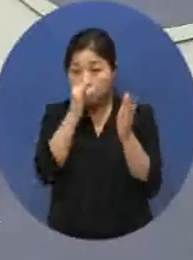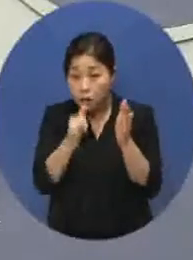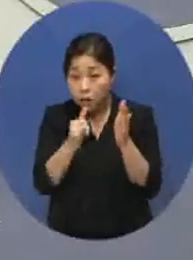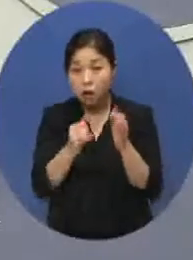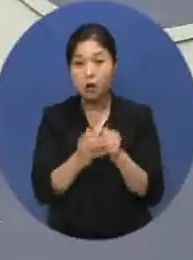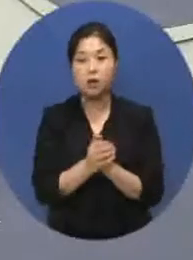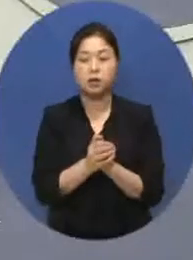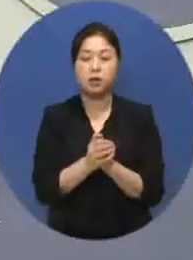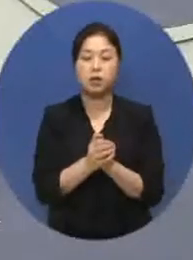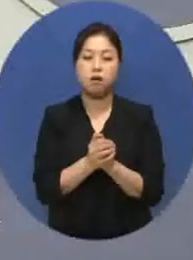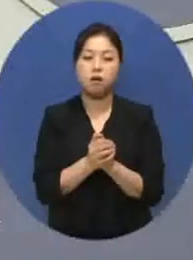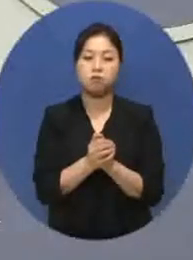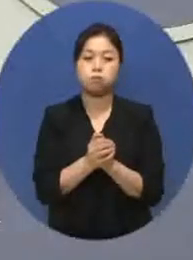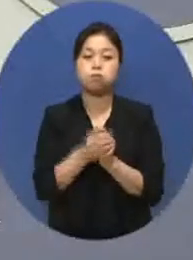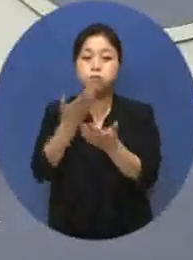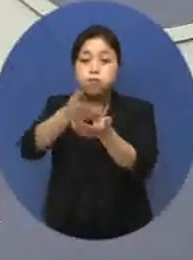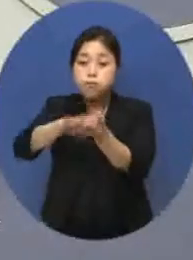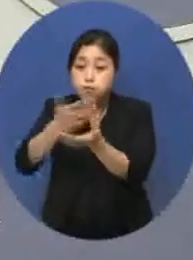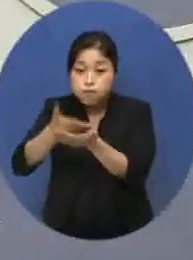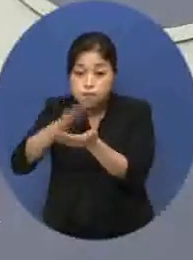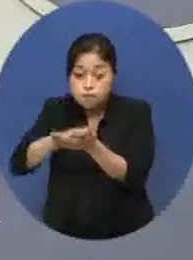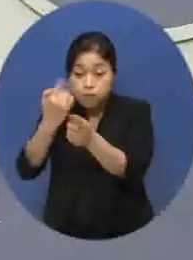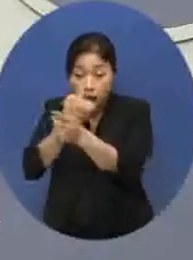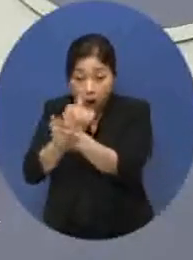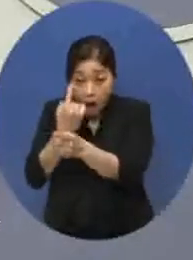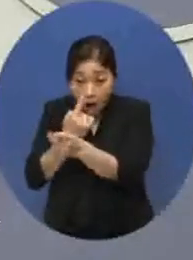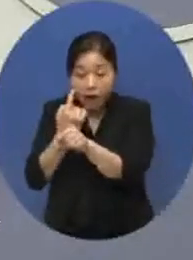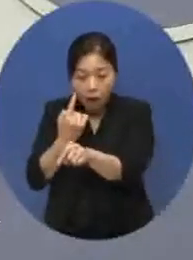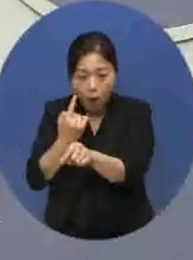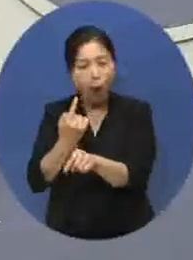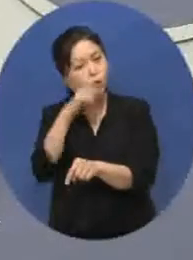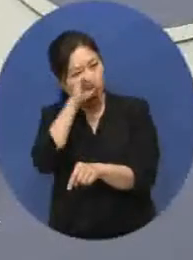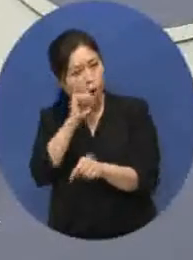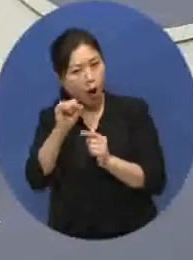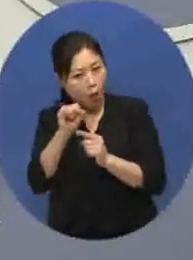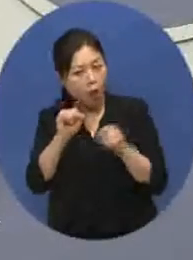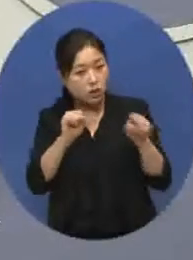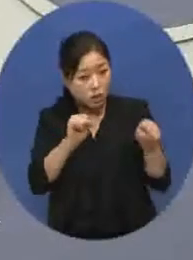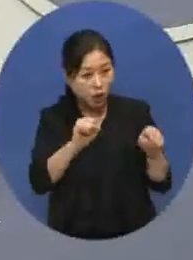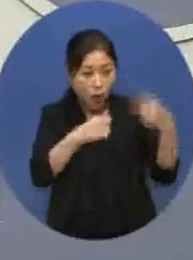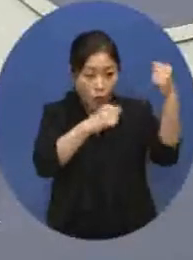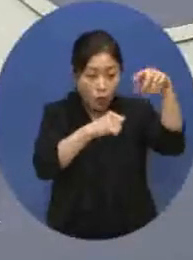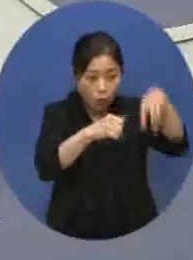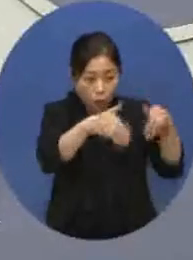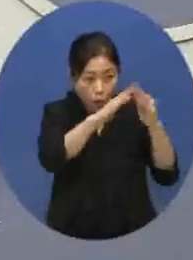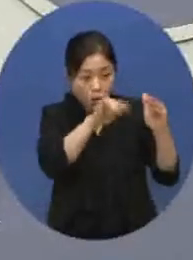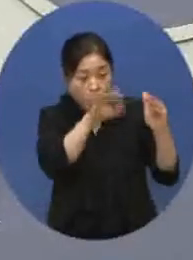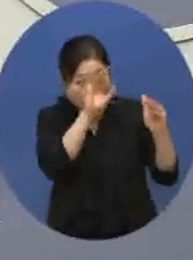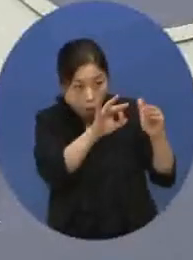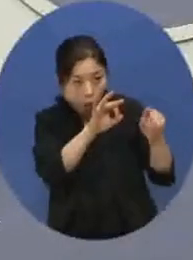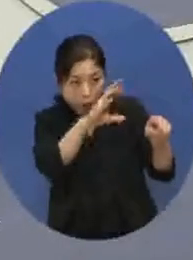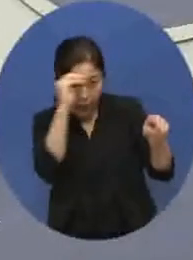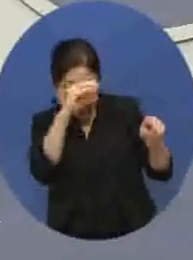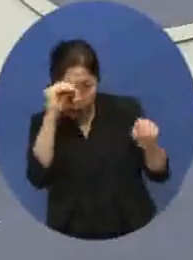어떻게 바꾸면 좋을 것인가 그에 대한 한 모델 표준이 될 수 있을 거라고 생각을 해서